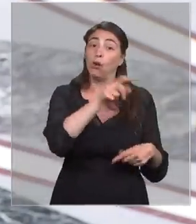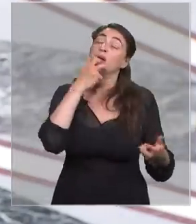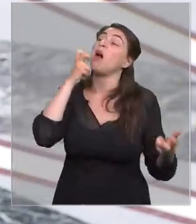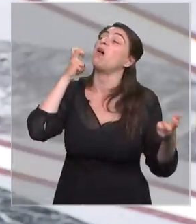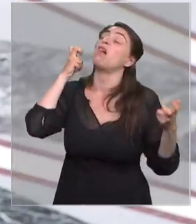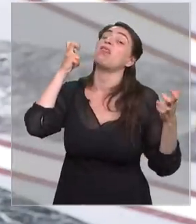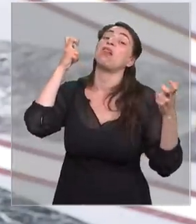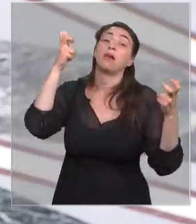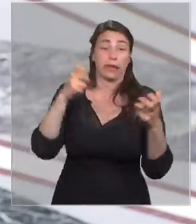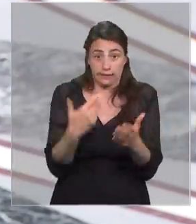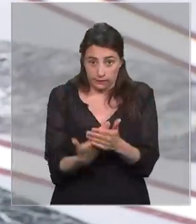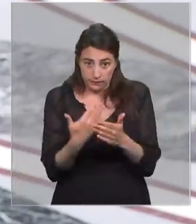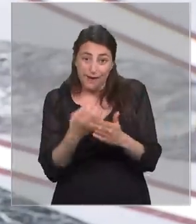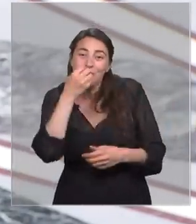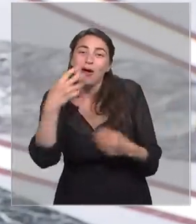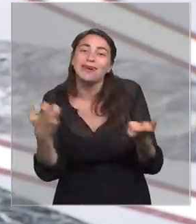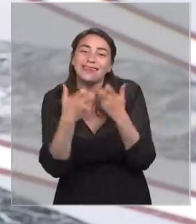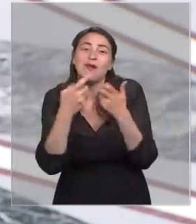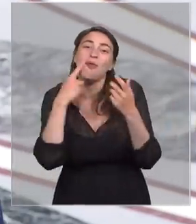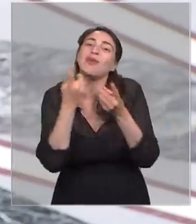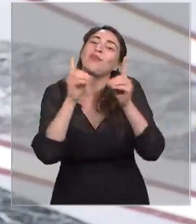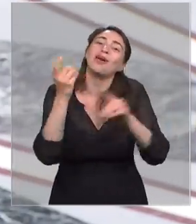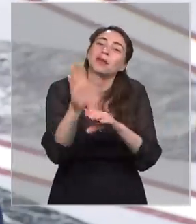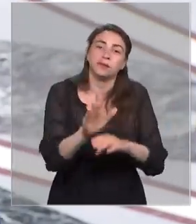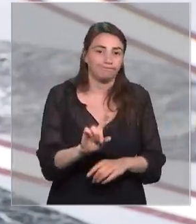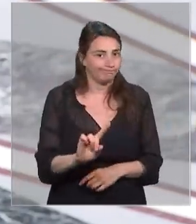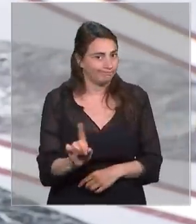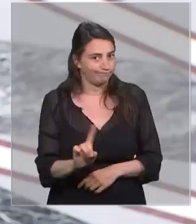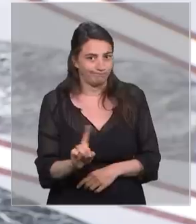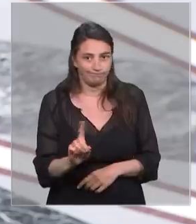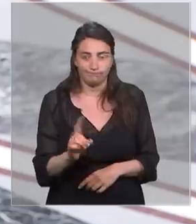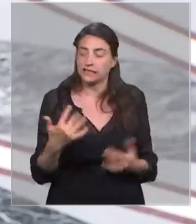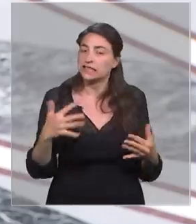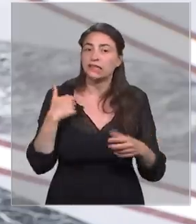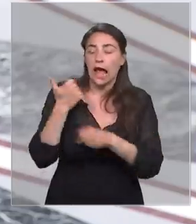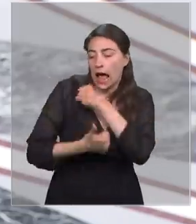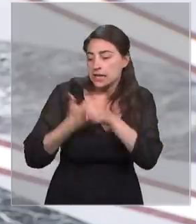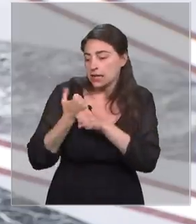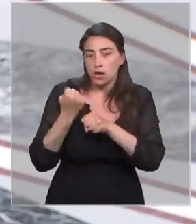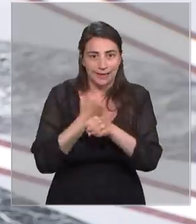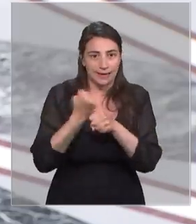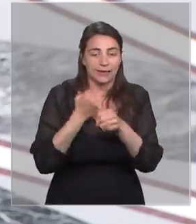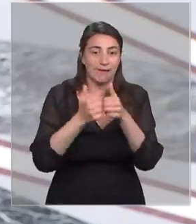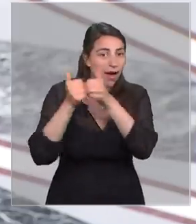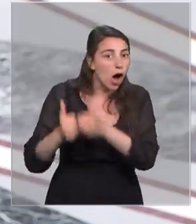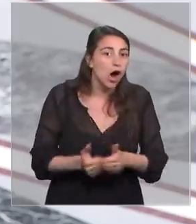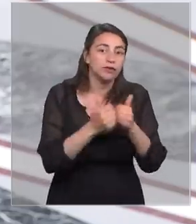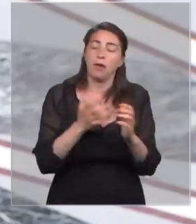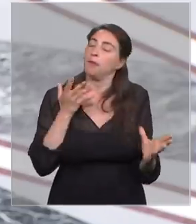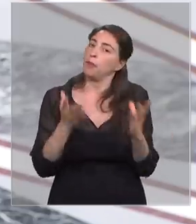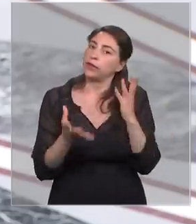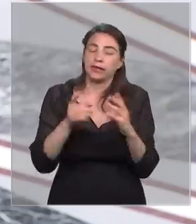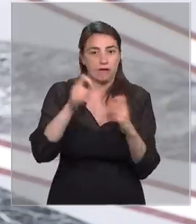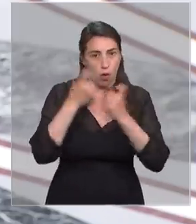bon exemple d'hygiène démocratique, vous voyez ? Je pense qu'après un an à travailler tous ensemble, on doit être capable de commencer à revoir un peu les méthodes et les